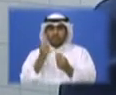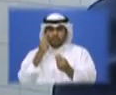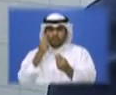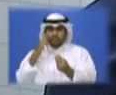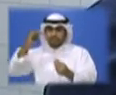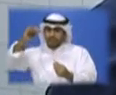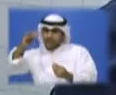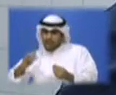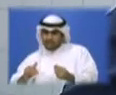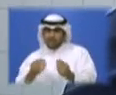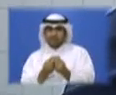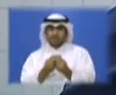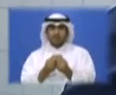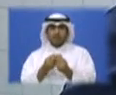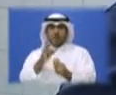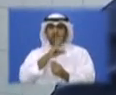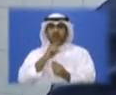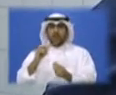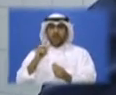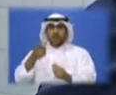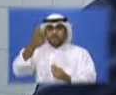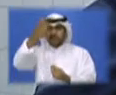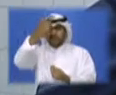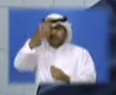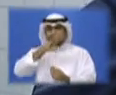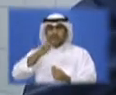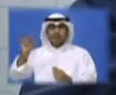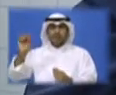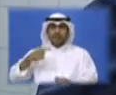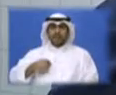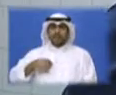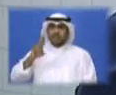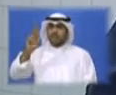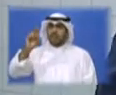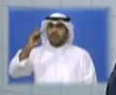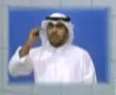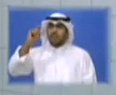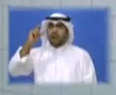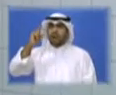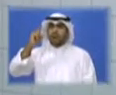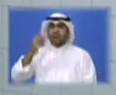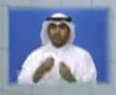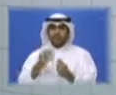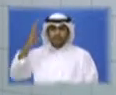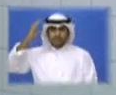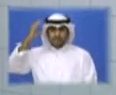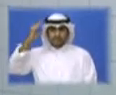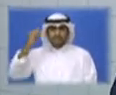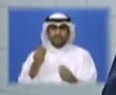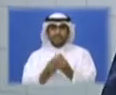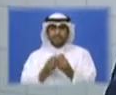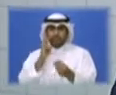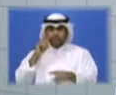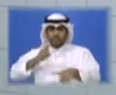أو حالات الأوتيزم اللي هو قصدي توحد اللي يصير عندهم اضطراب التناسق النمائي. عادة ما يكون الأطفال عندهم